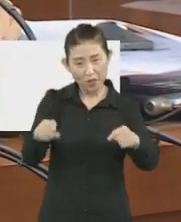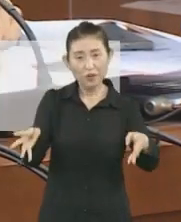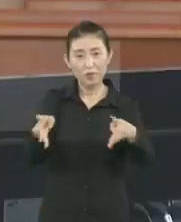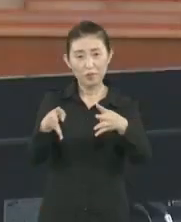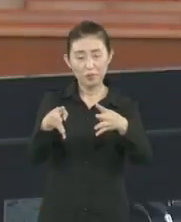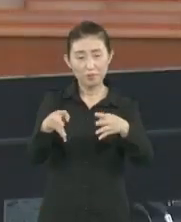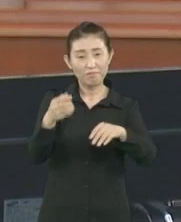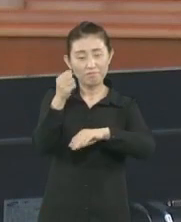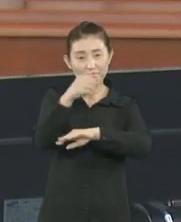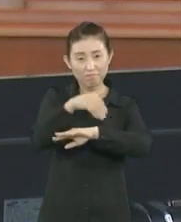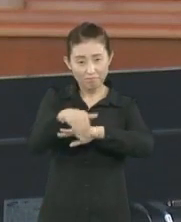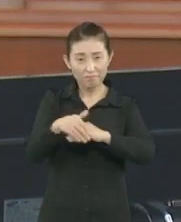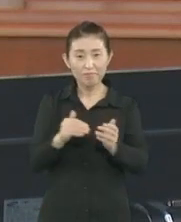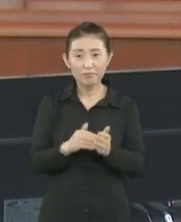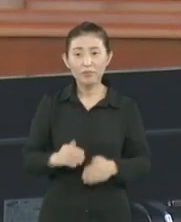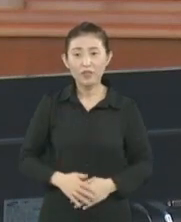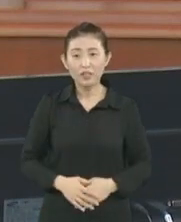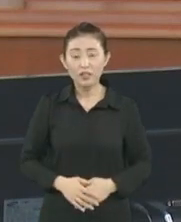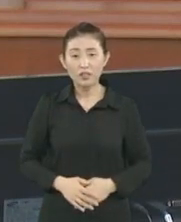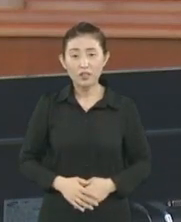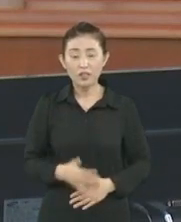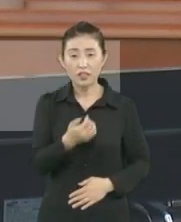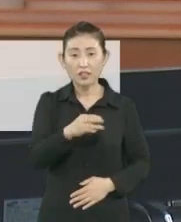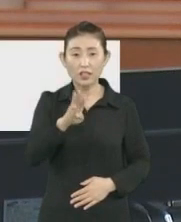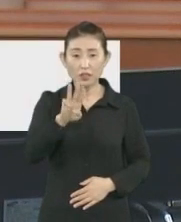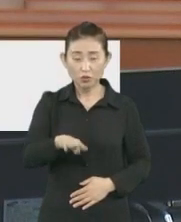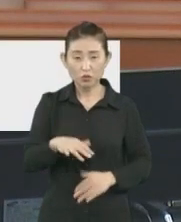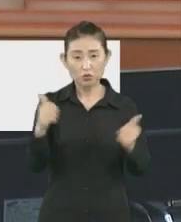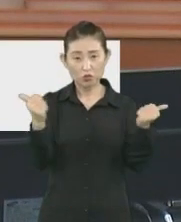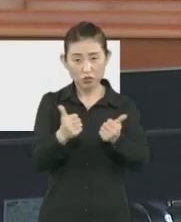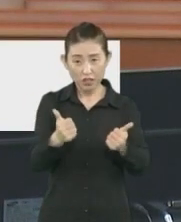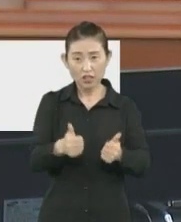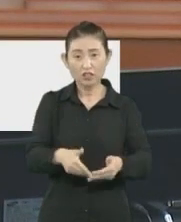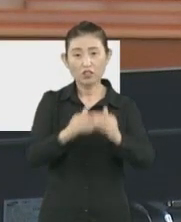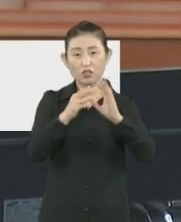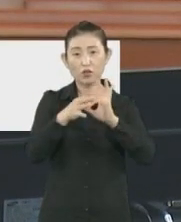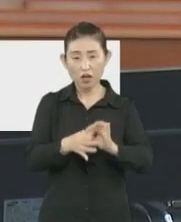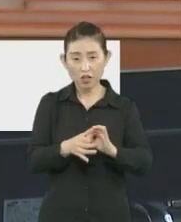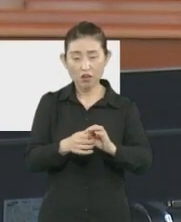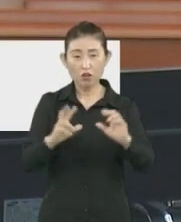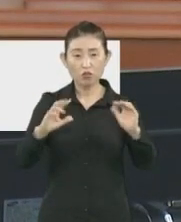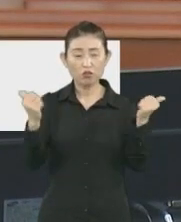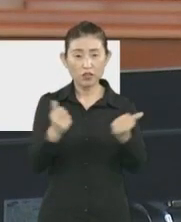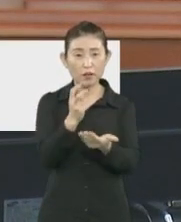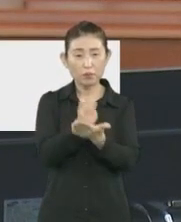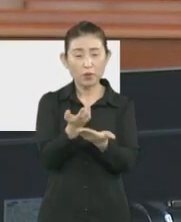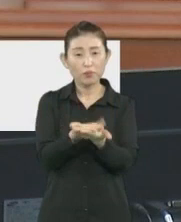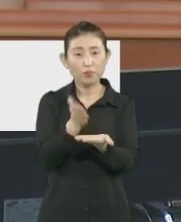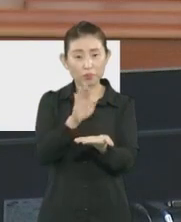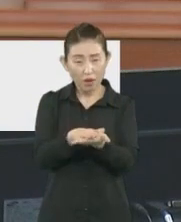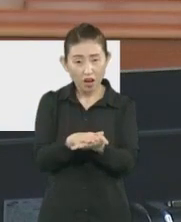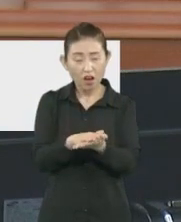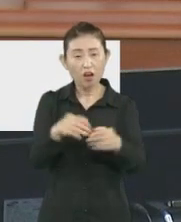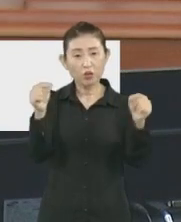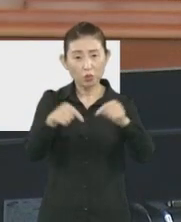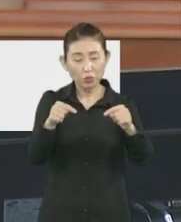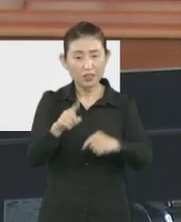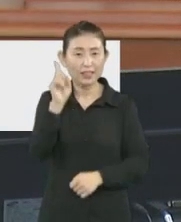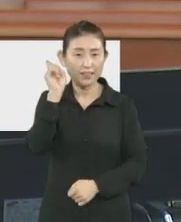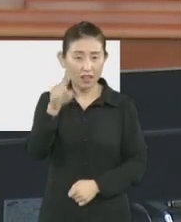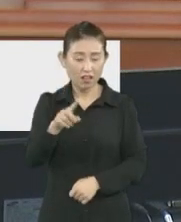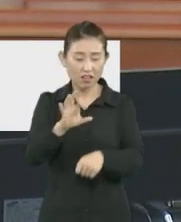겁니다. 세종의사당 분원 설치에 관한 국회법 개정안 이 논의를 위해서